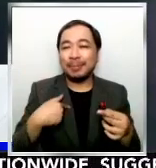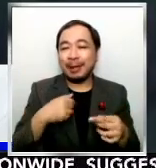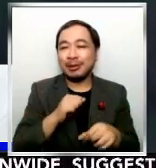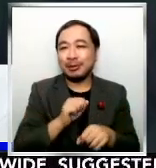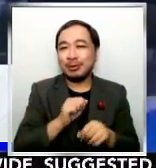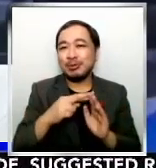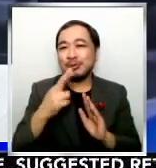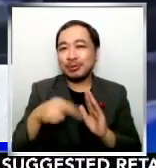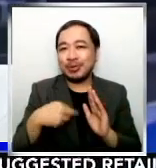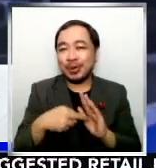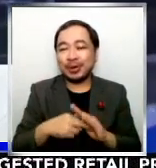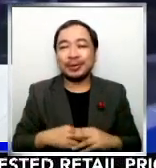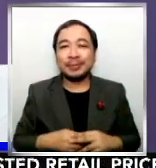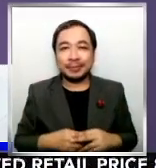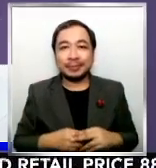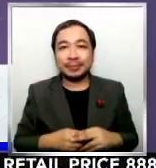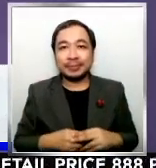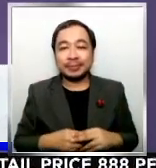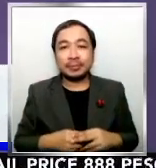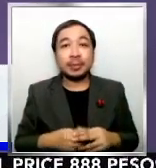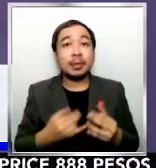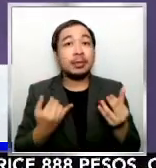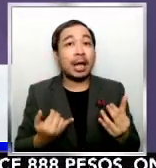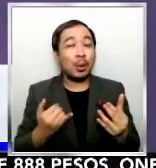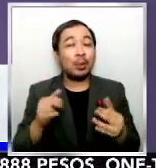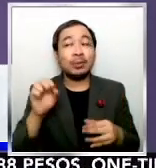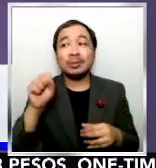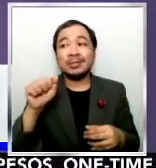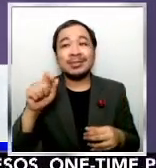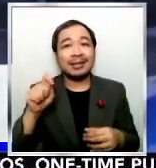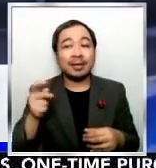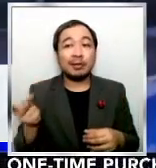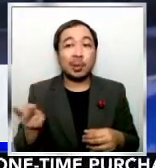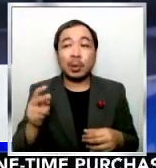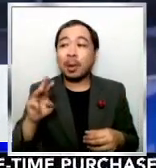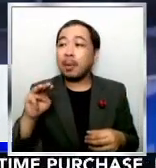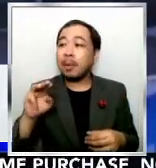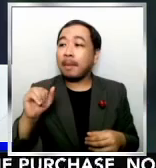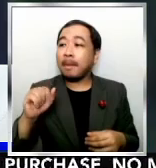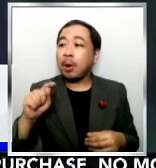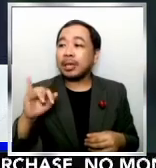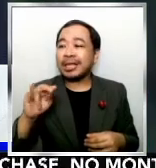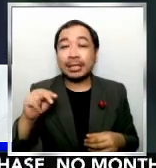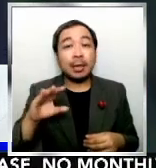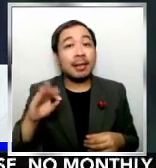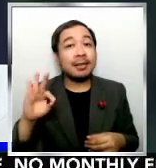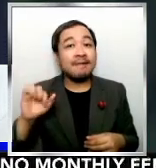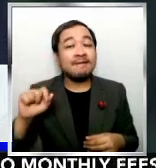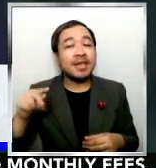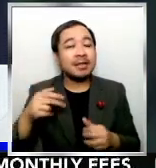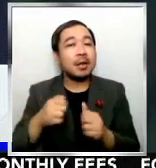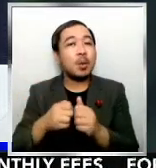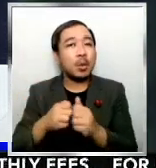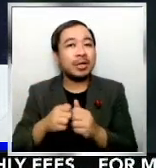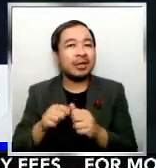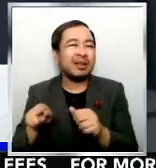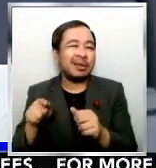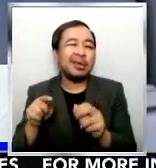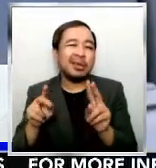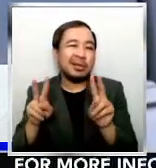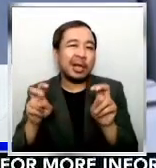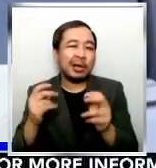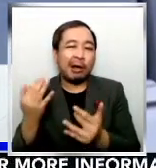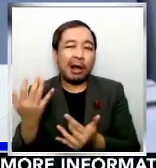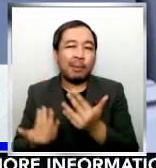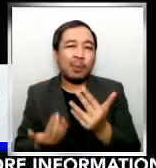sa'yo. Ngayong Sabado, sina Martin at Faith ang magkasama sa Apoy episode ng Wish Ko Lang